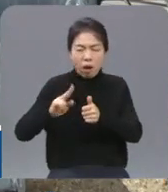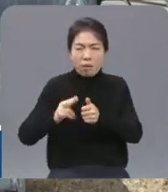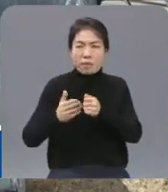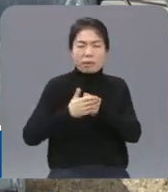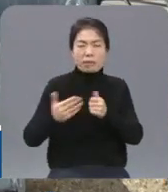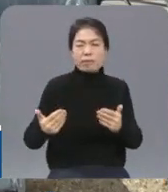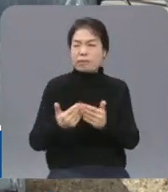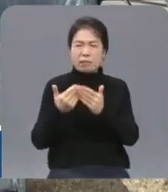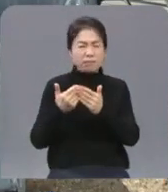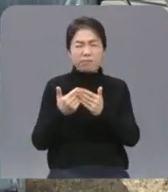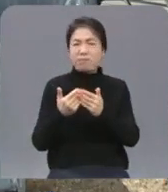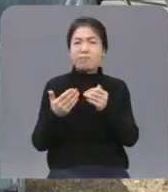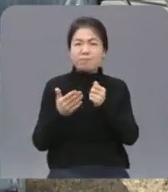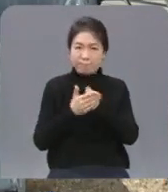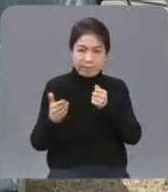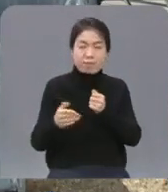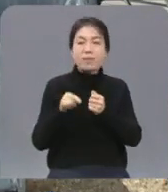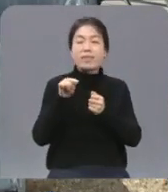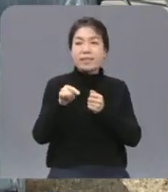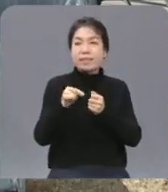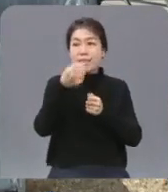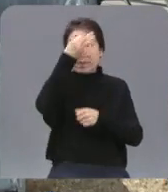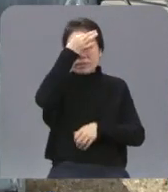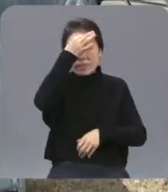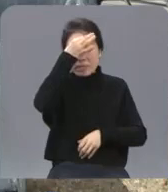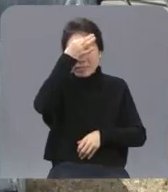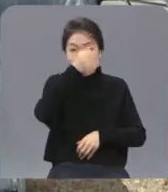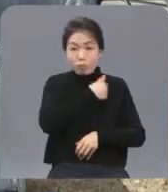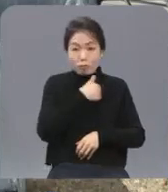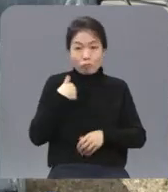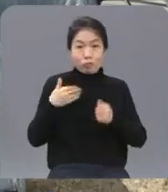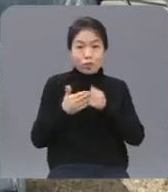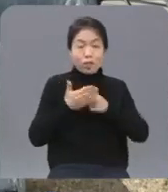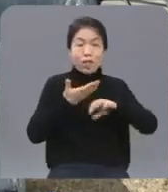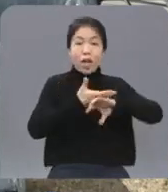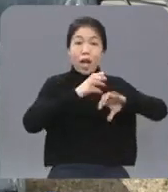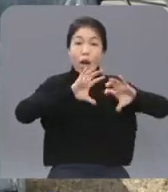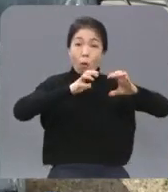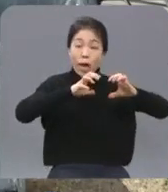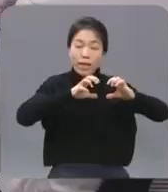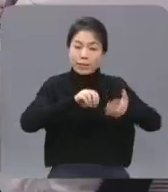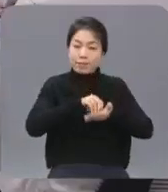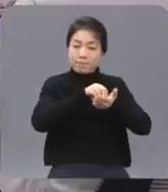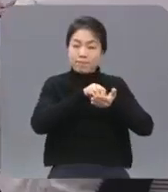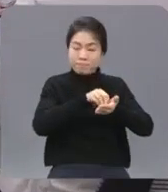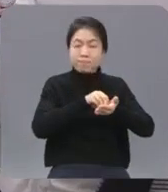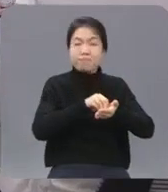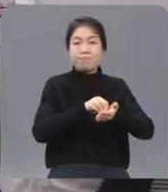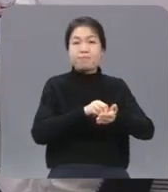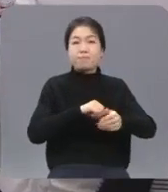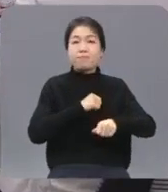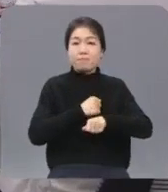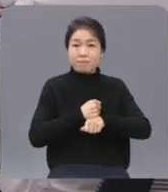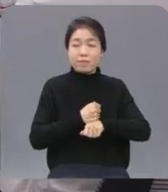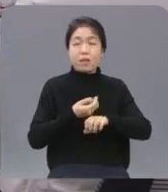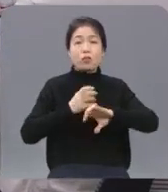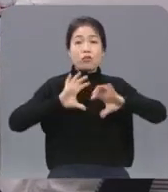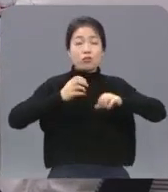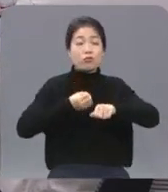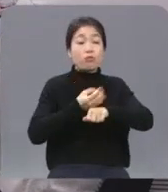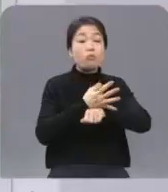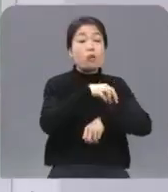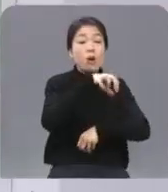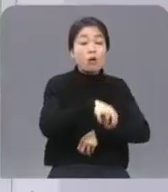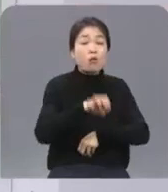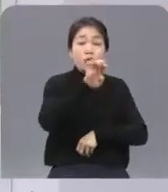부여군은 앞선 스마트폰 기술을 바탕으로 해외에 수출기지 구축에 나섰습니다 수출 기지로 점찍은 곳은